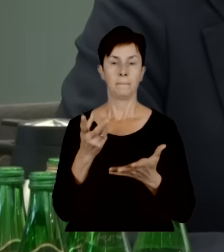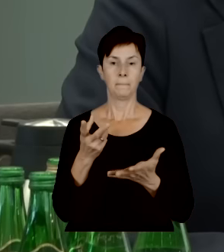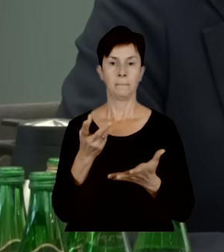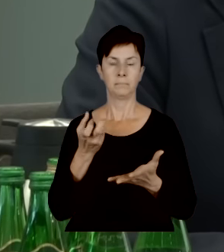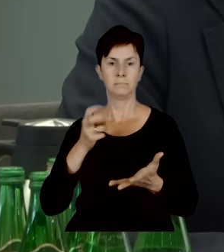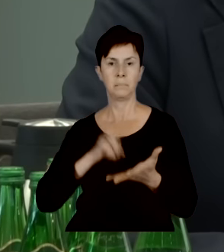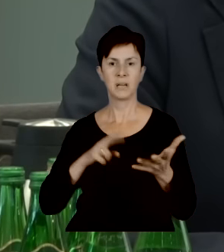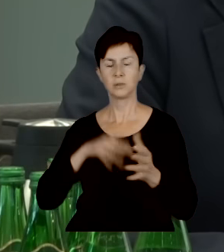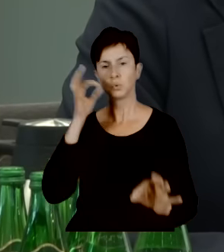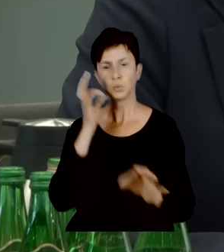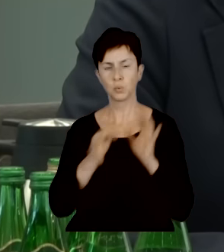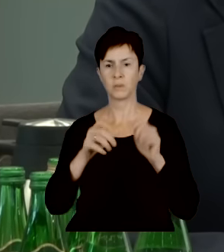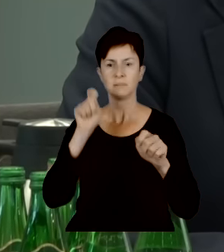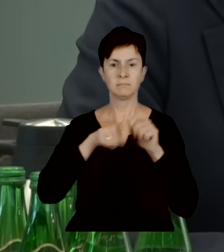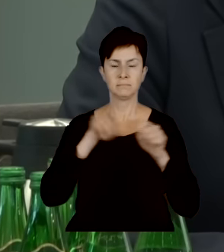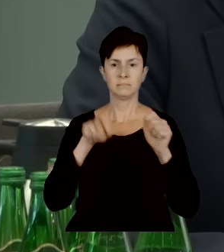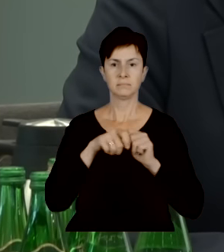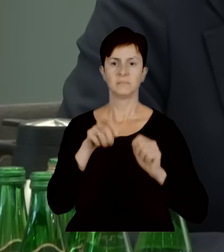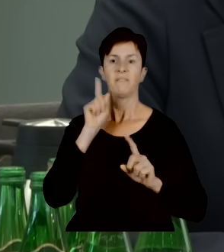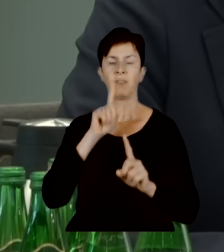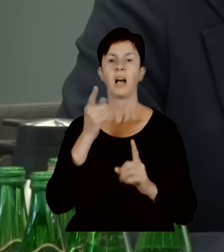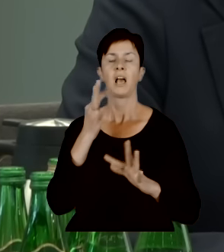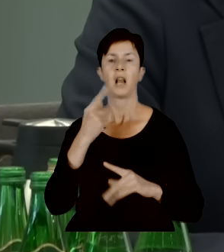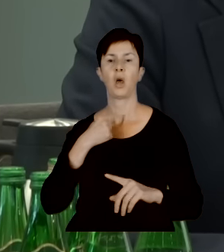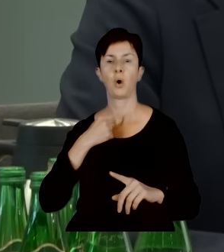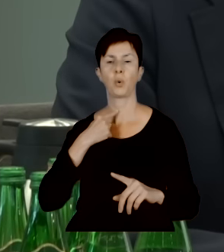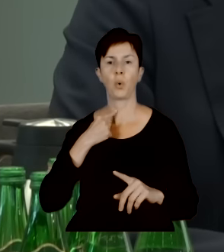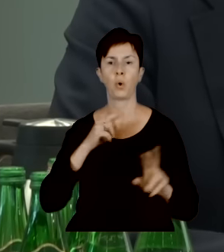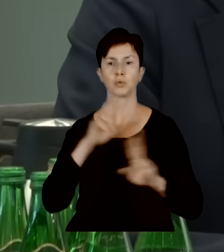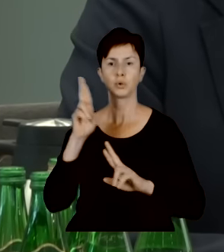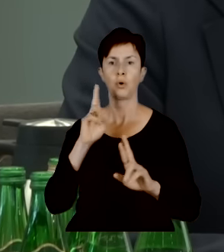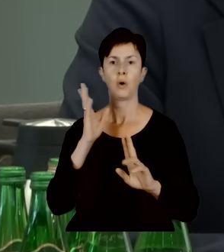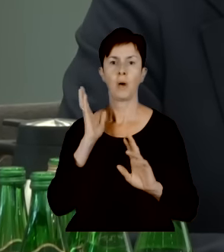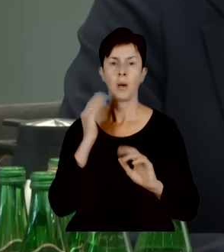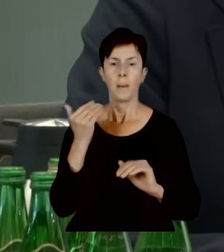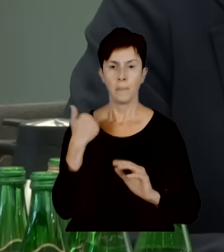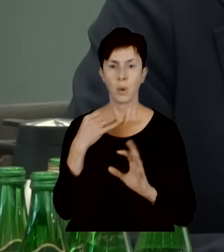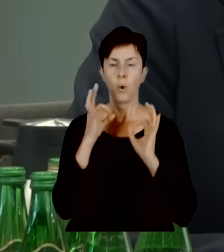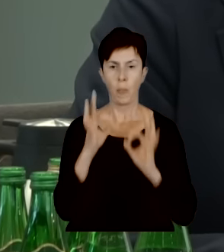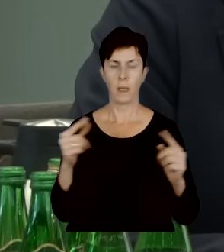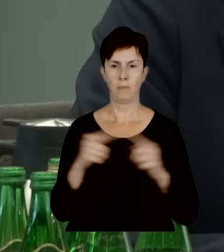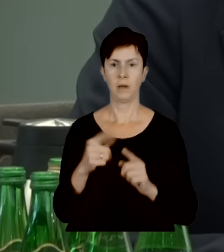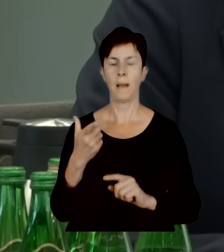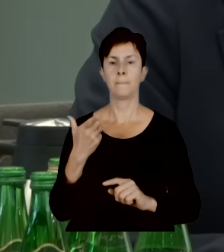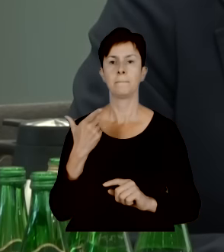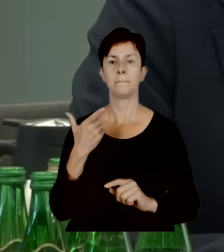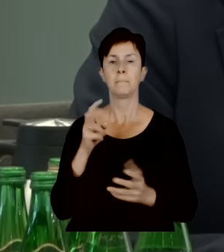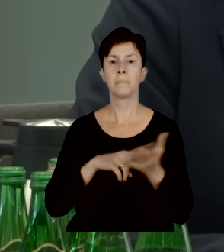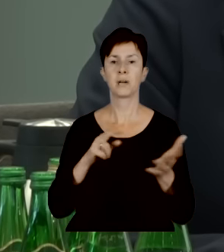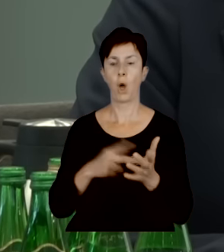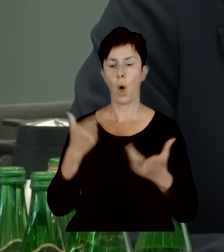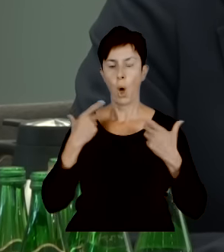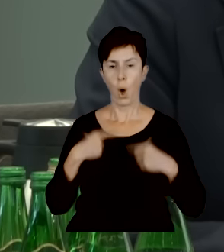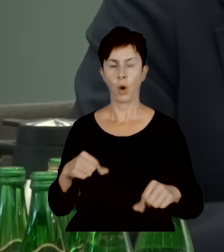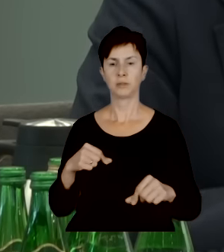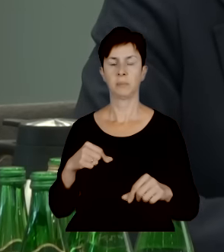weryfikacji tego ile tych głosów naprawdę rzeczywiście zostało oddanych prawidłowo to znaczy brak osobistego stawiennictwa w tym